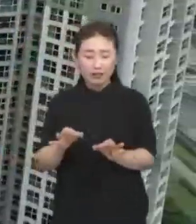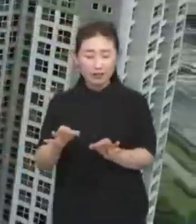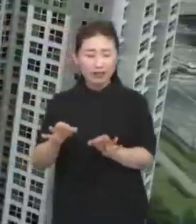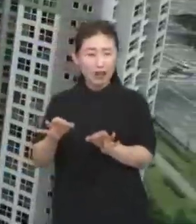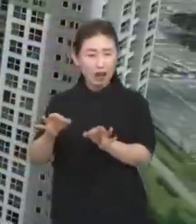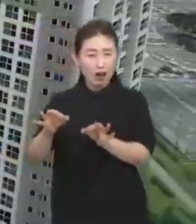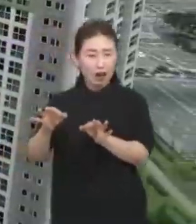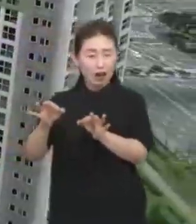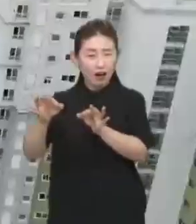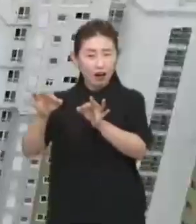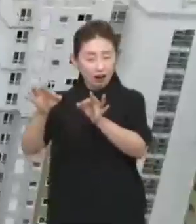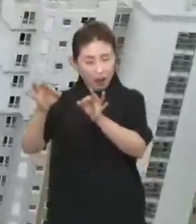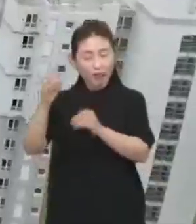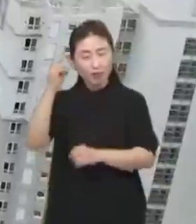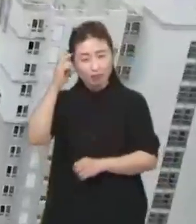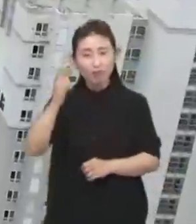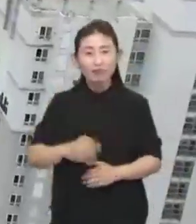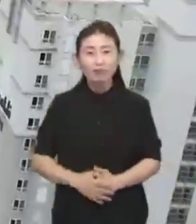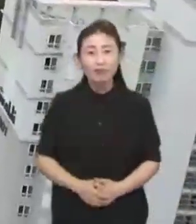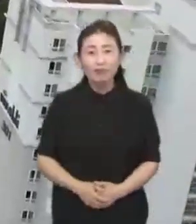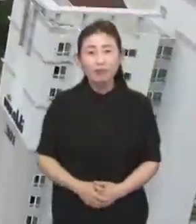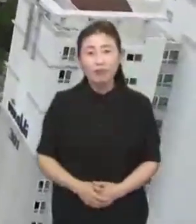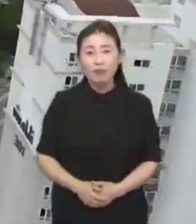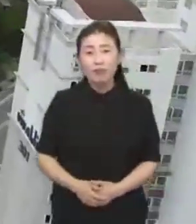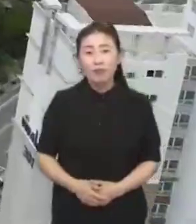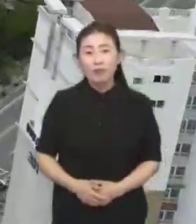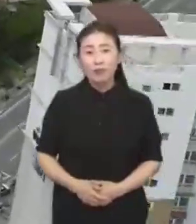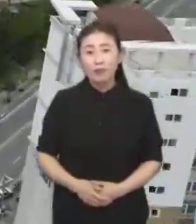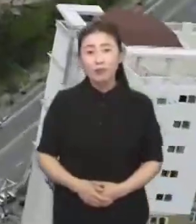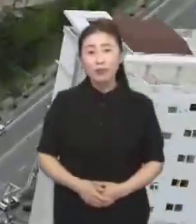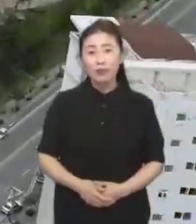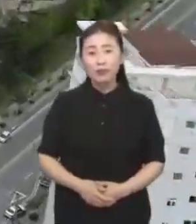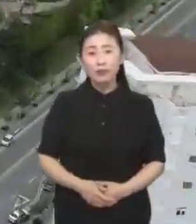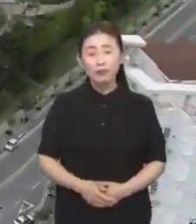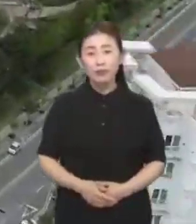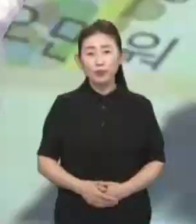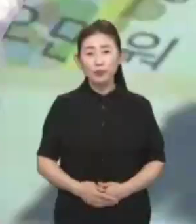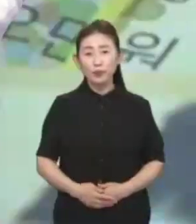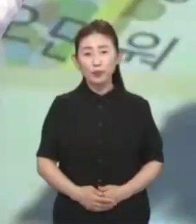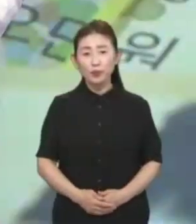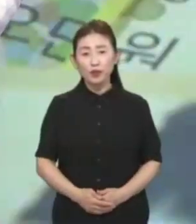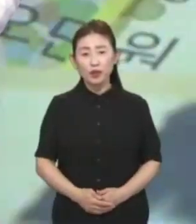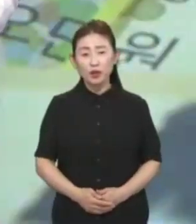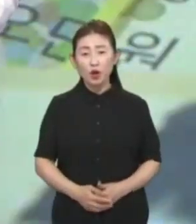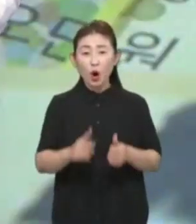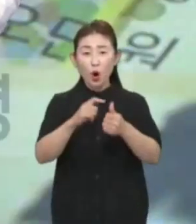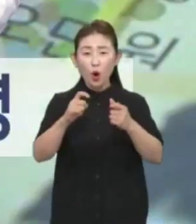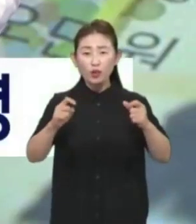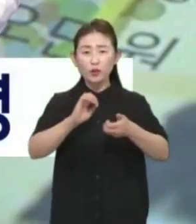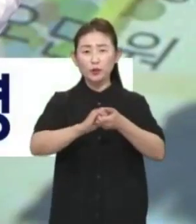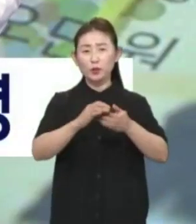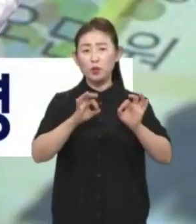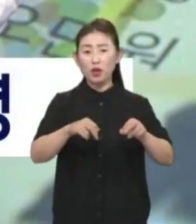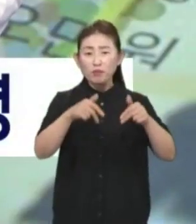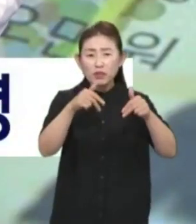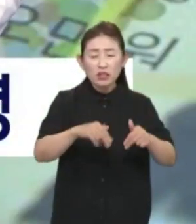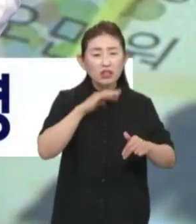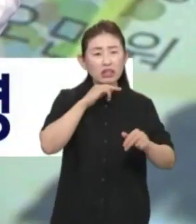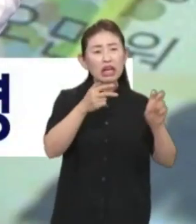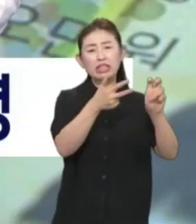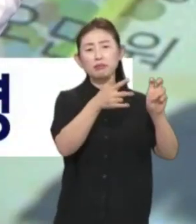상승하면서 오를 것으로 내다봤습니다. TJB 유재일입니다. 홍성의 한 지역